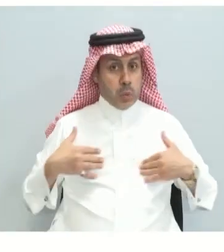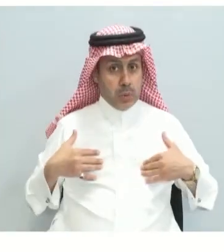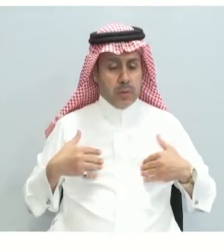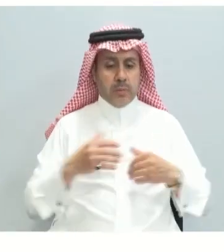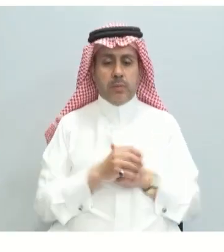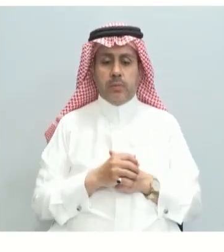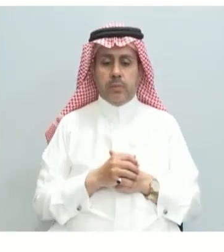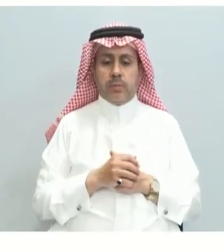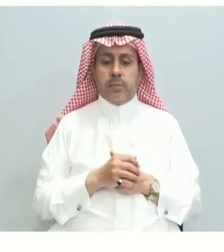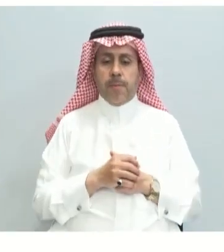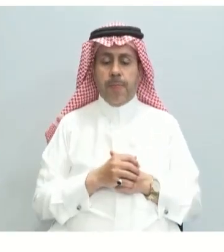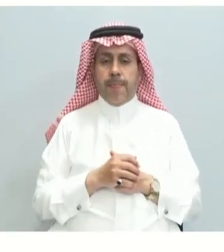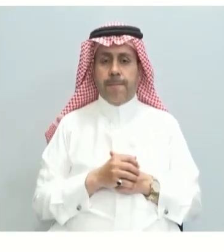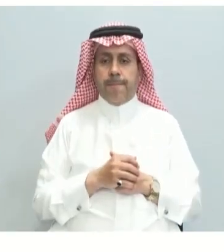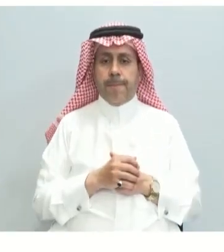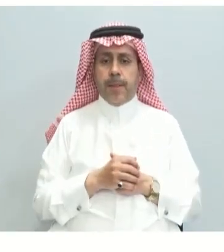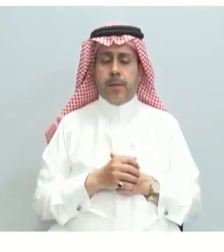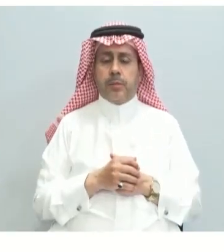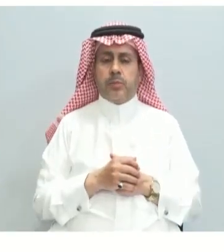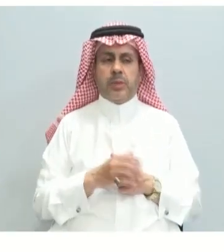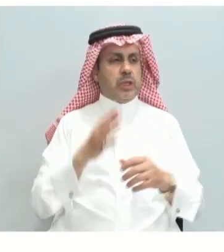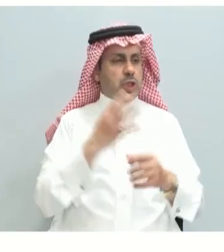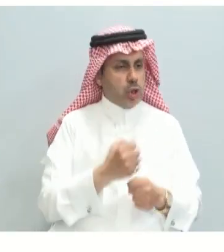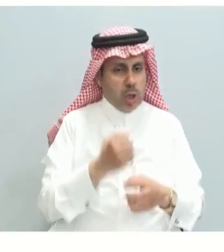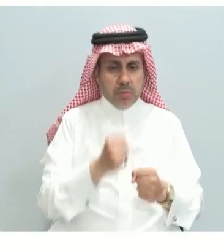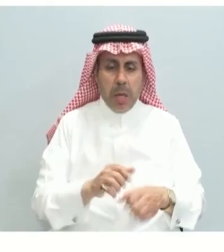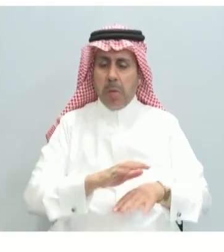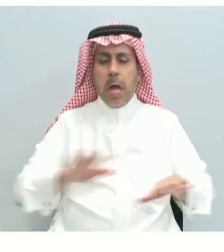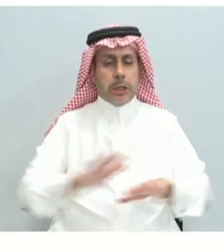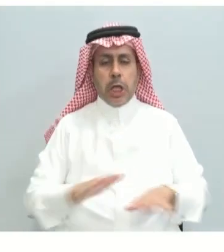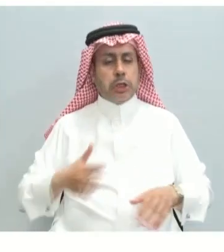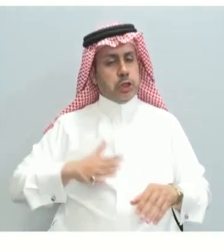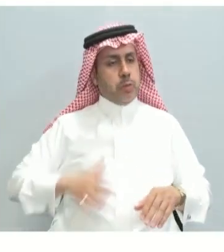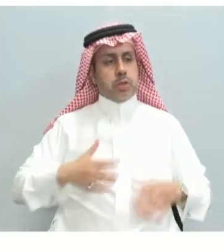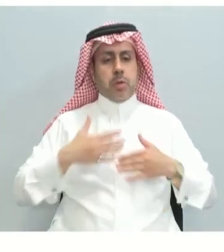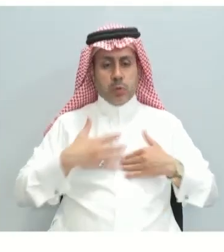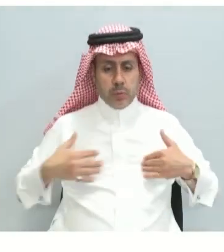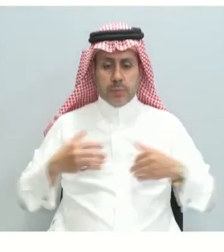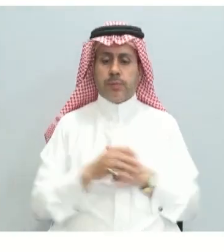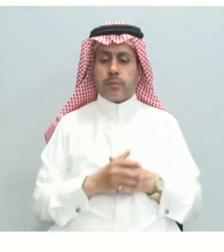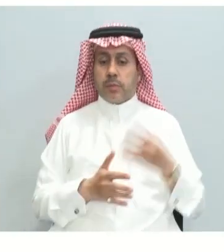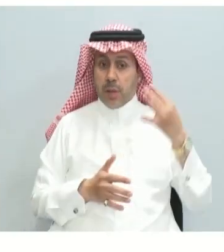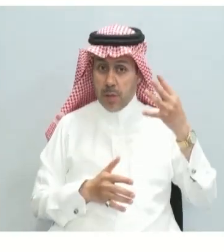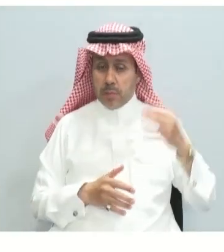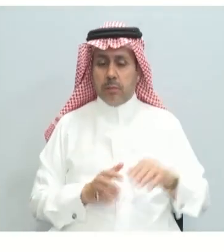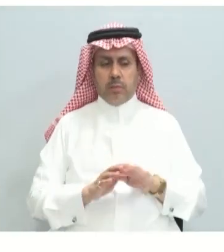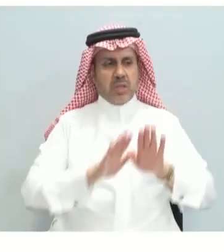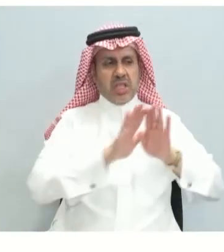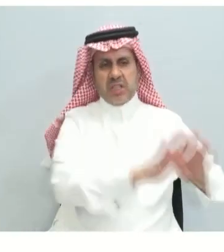وسعادة، حتى أنه لا يكترث للعقبات التي تعرض له، أيضا يدفع